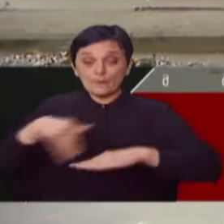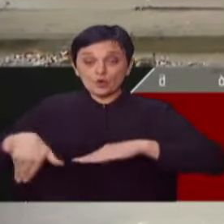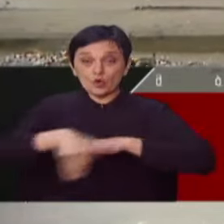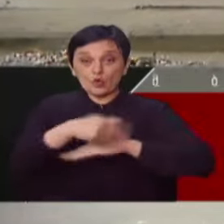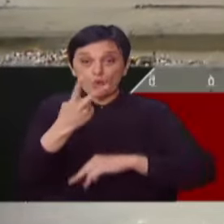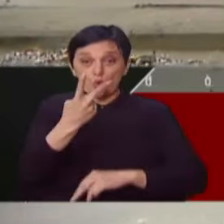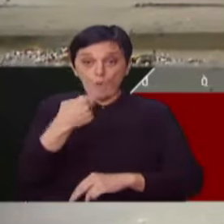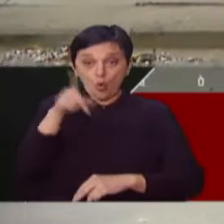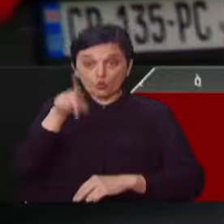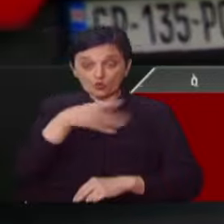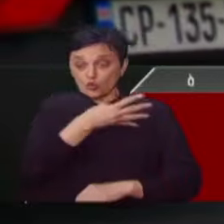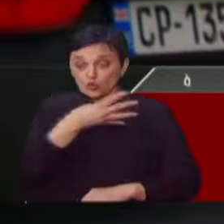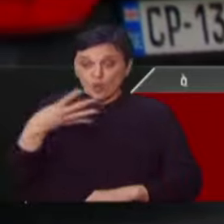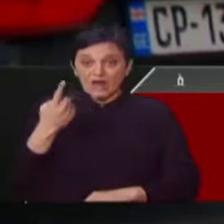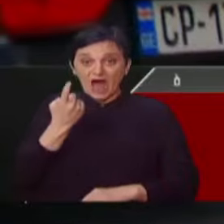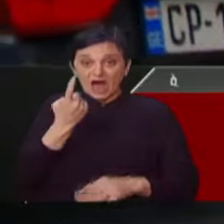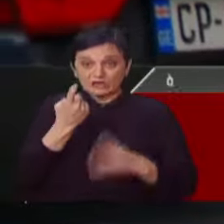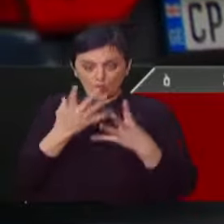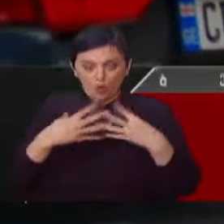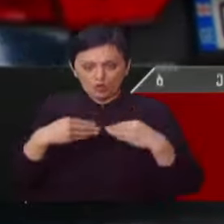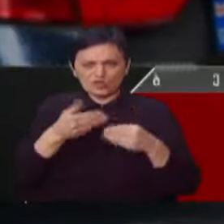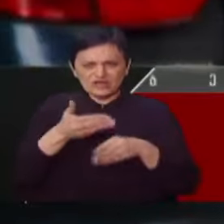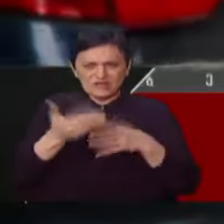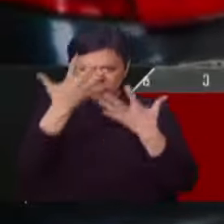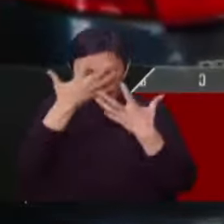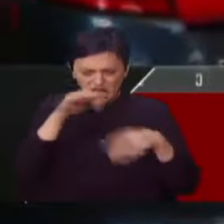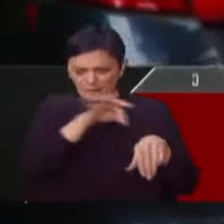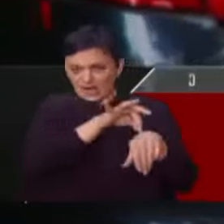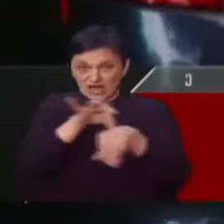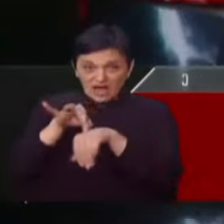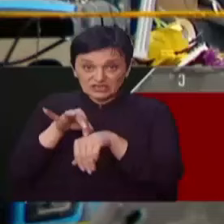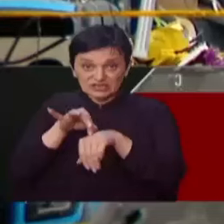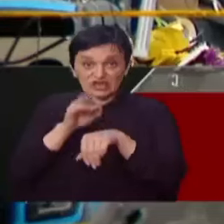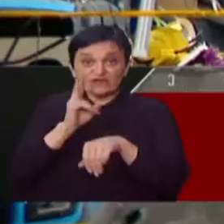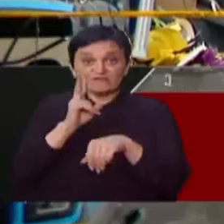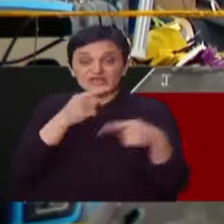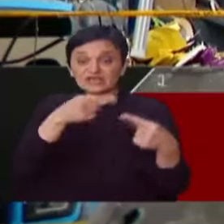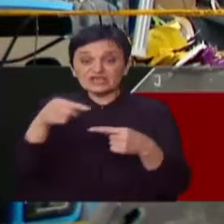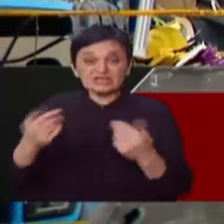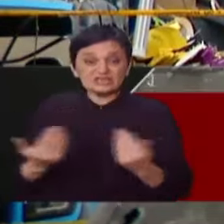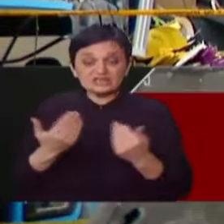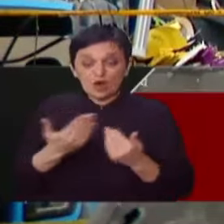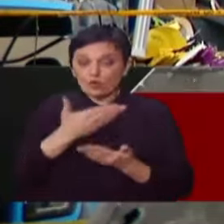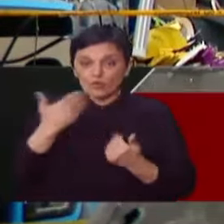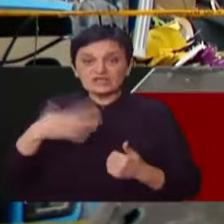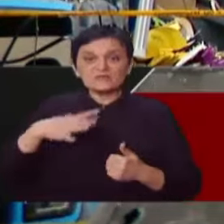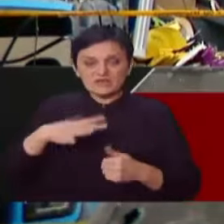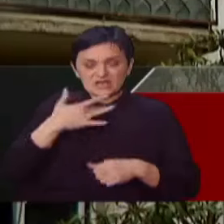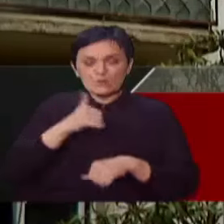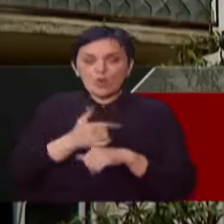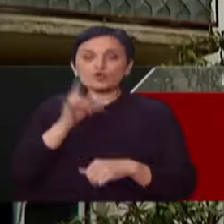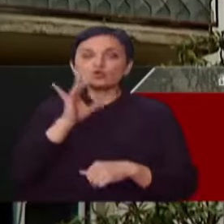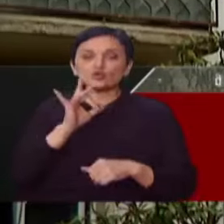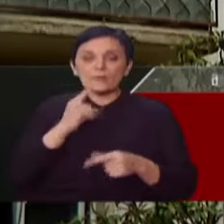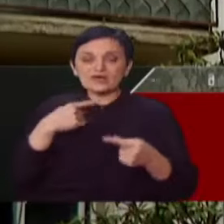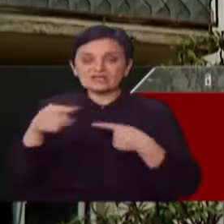ori numeri corpusidan asamde ojahi guian ghamesve gaiqvanes. Visats sva satskhorobeli partia ar gaachnia, Tbilisis meriam droebit